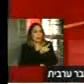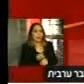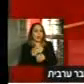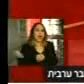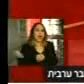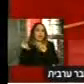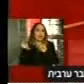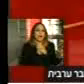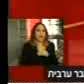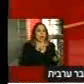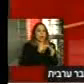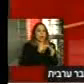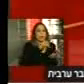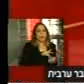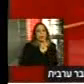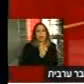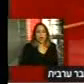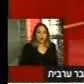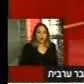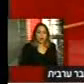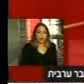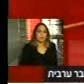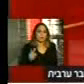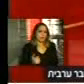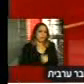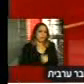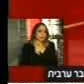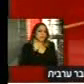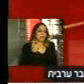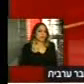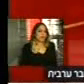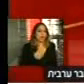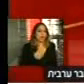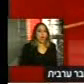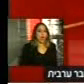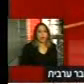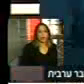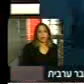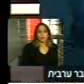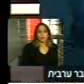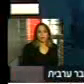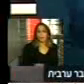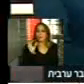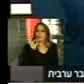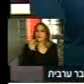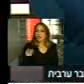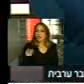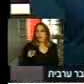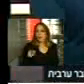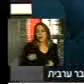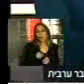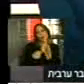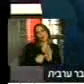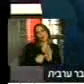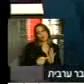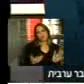בקטר, ובאמת הוא עושה עבודה מאוד טובה למפרציות. זה סוג של, נכון, נער פוסטר כזה לאיך שהיית